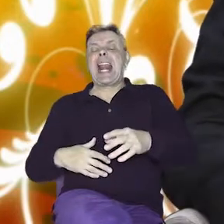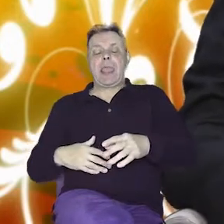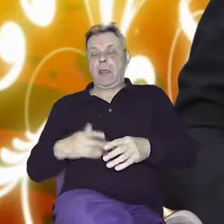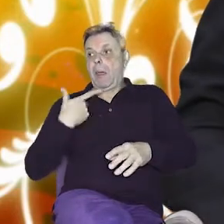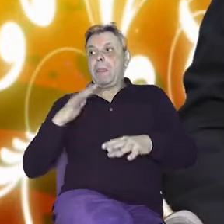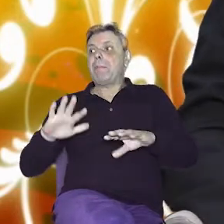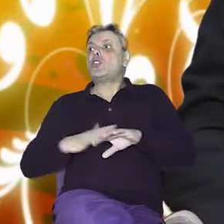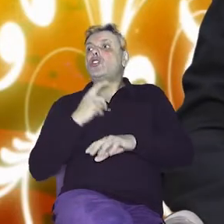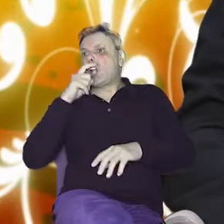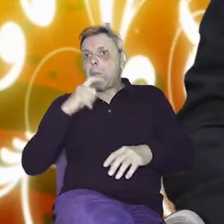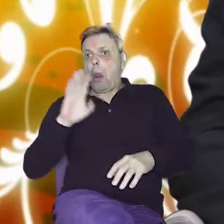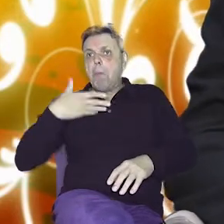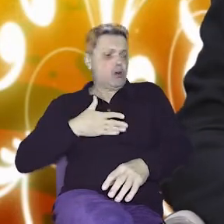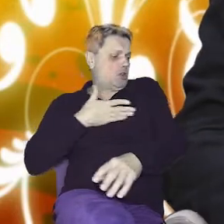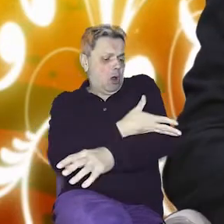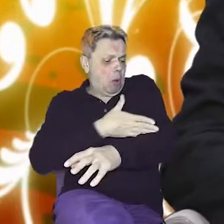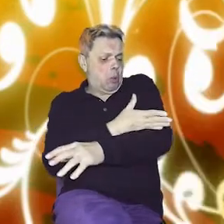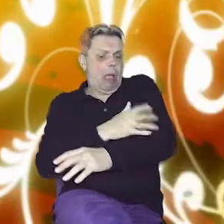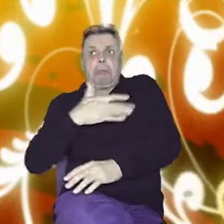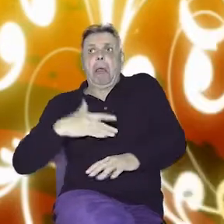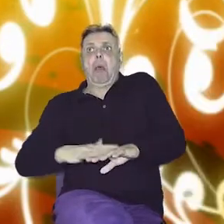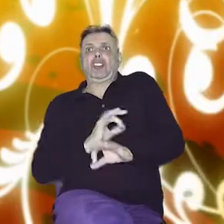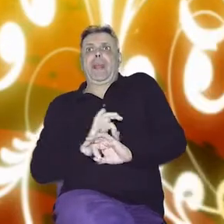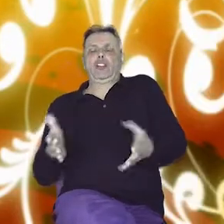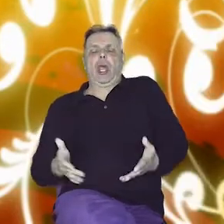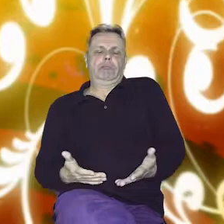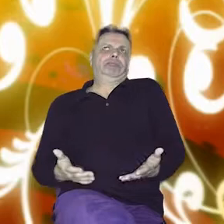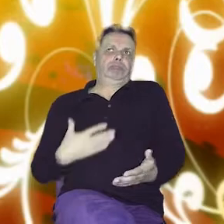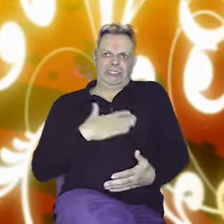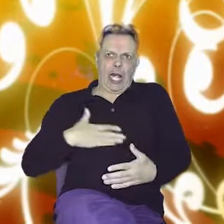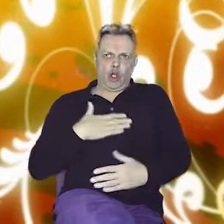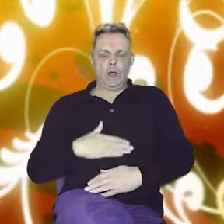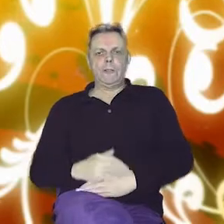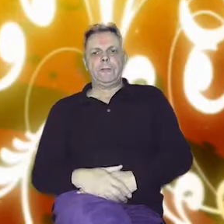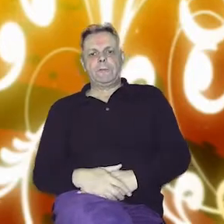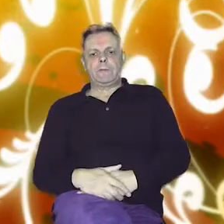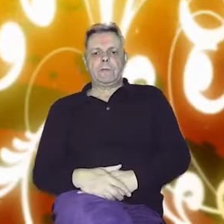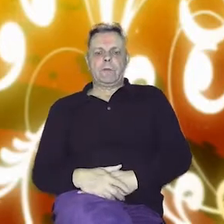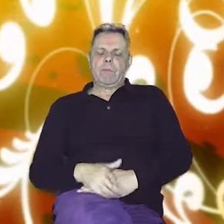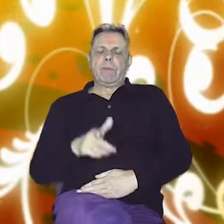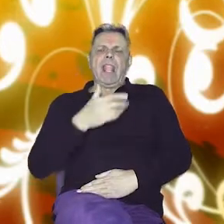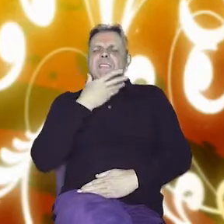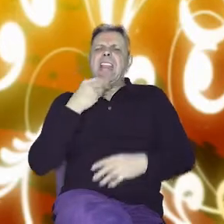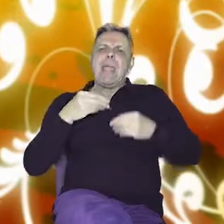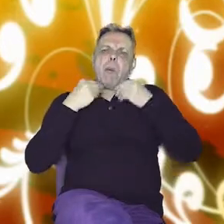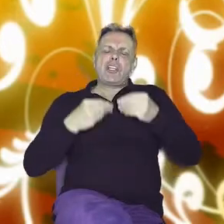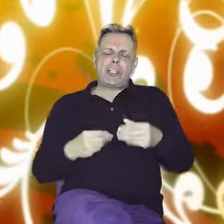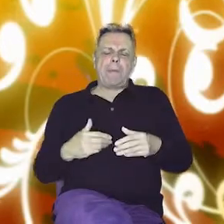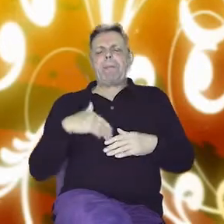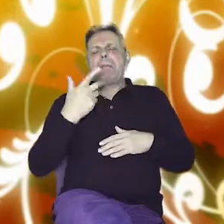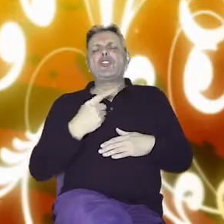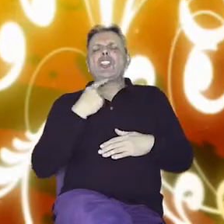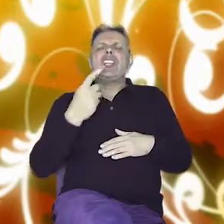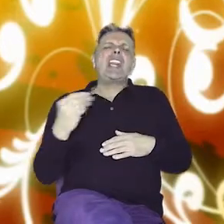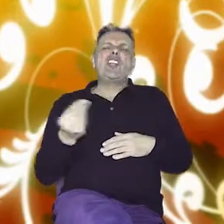da, tako da, da to sigurno. Da. Doktor Huljev, krasno mi to pričate, poslije ćete mi malo reći nešto što vi